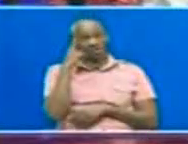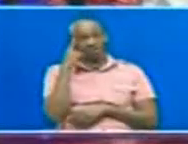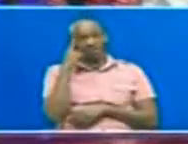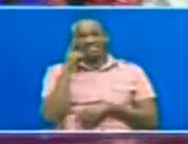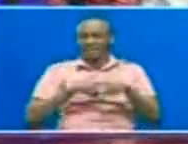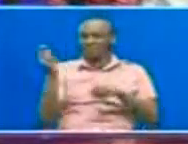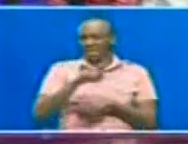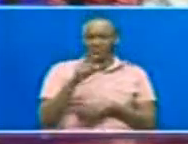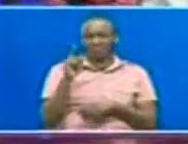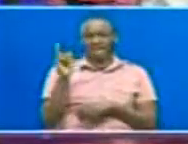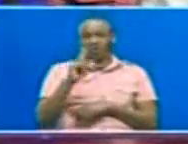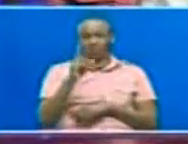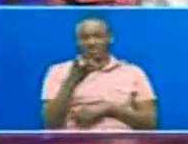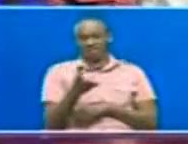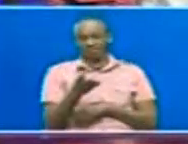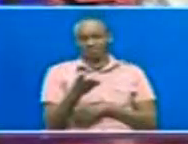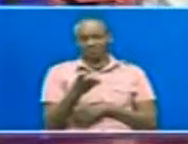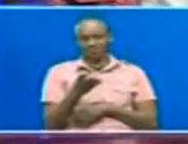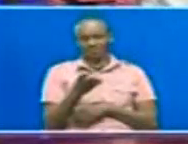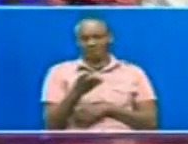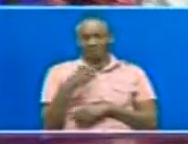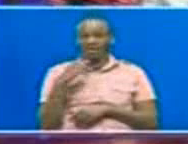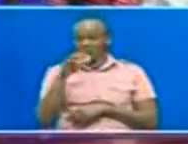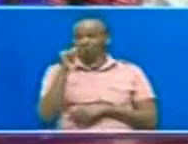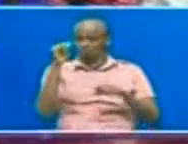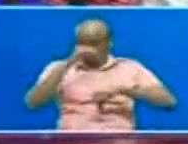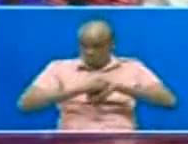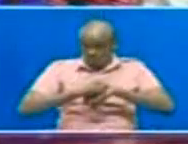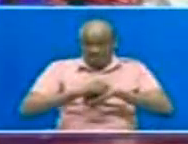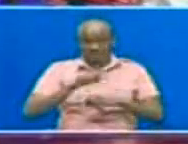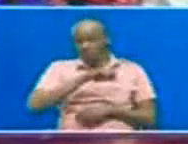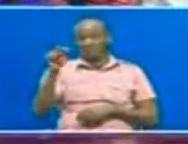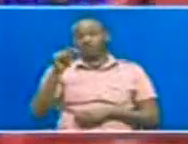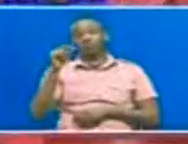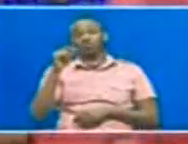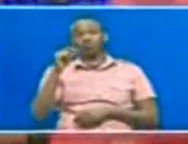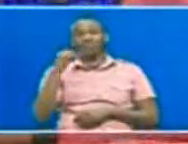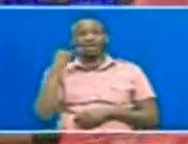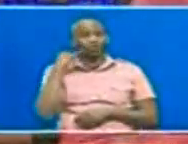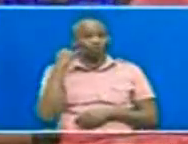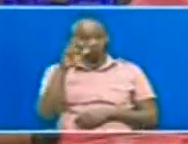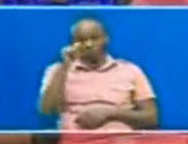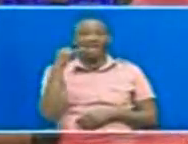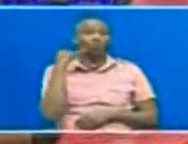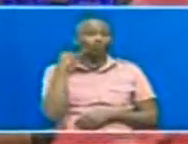Nairobi was 62. So I went first from school, I went to Nakuru.